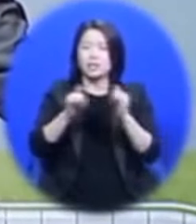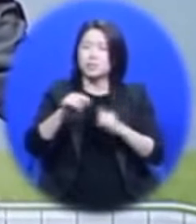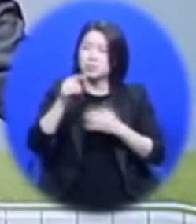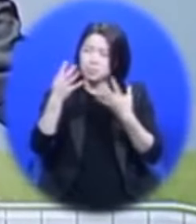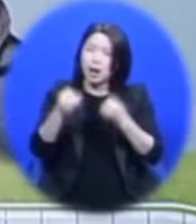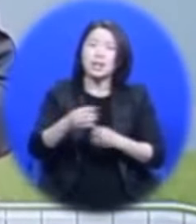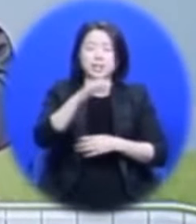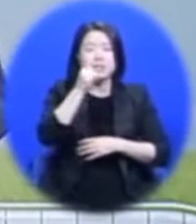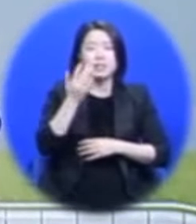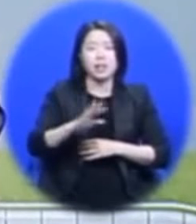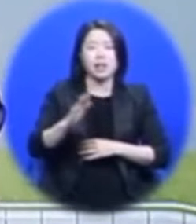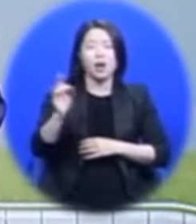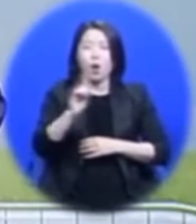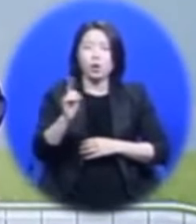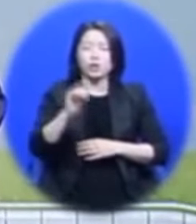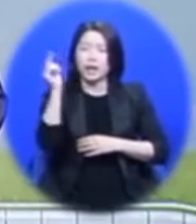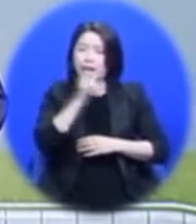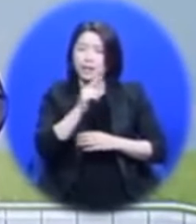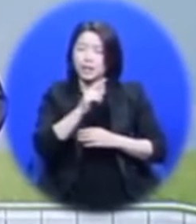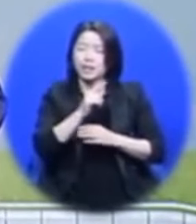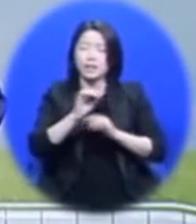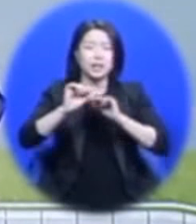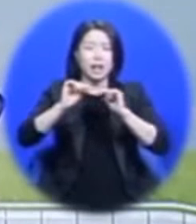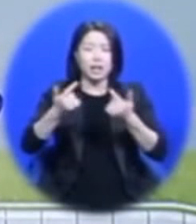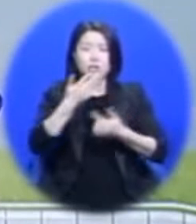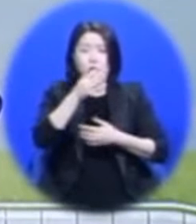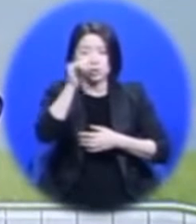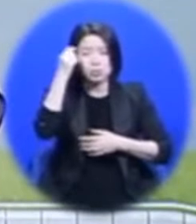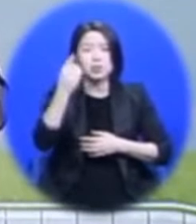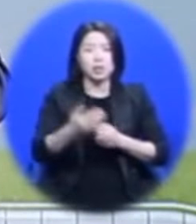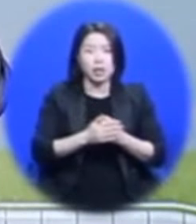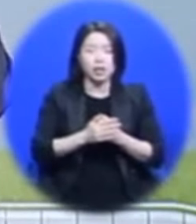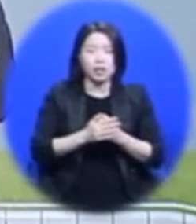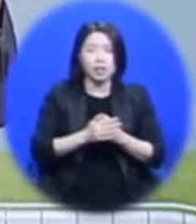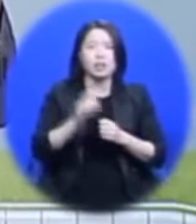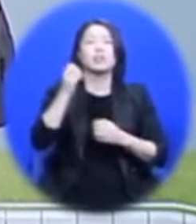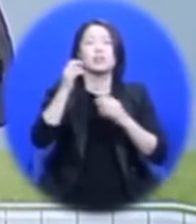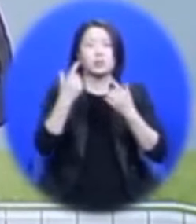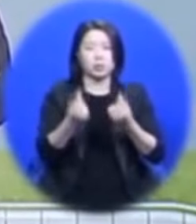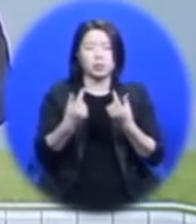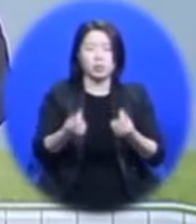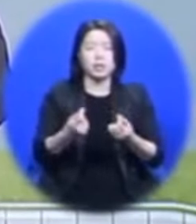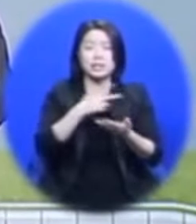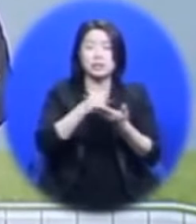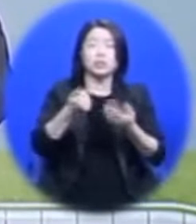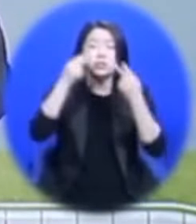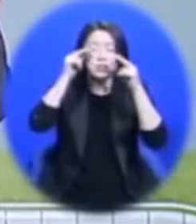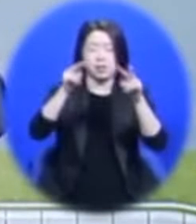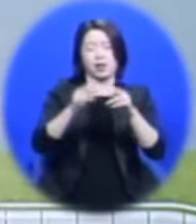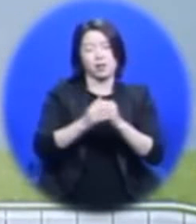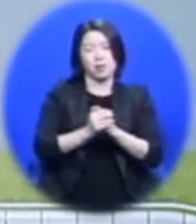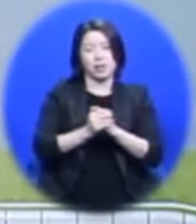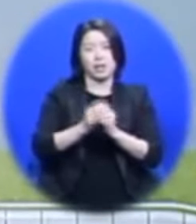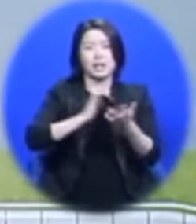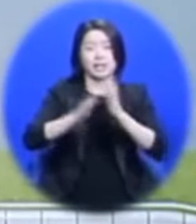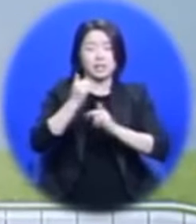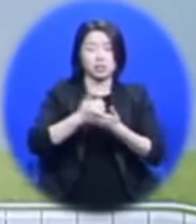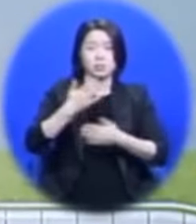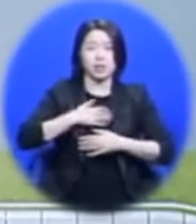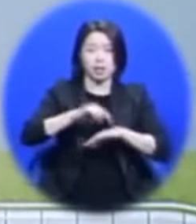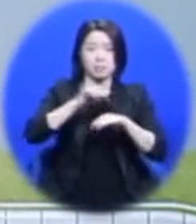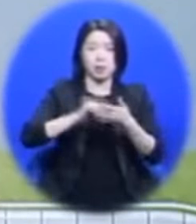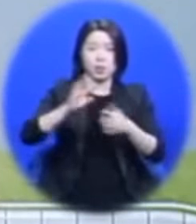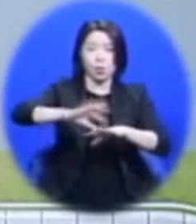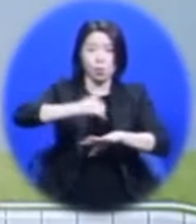많은데 어떻게 내가 악해지지 않을 수 있죠? 역시 주님을 바라보세요. 예수님이 내 마음에 왕